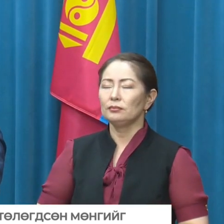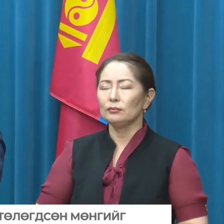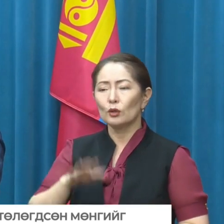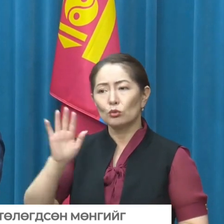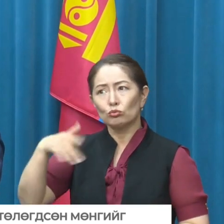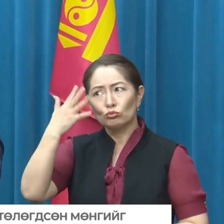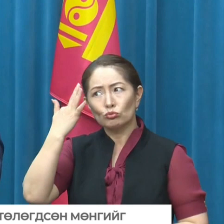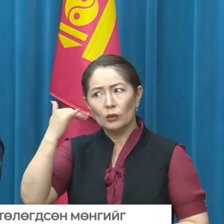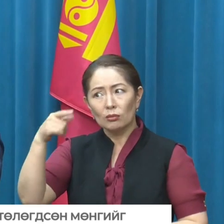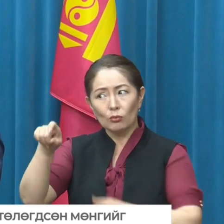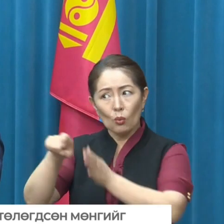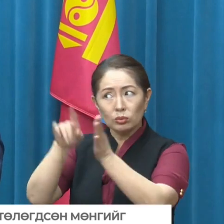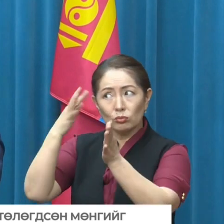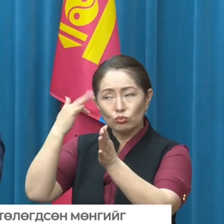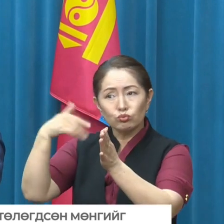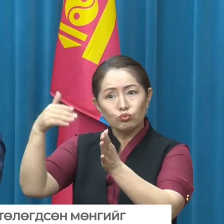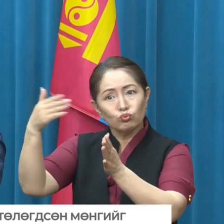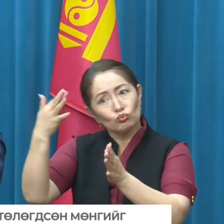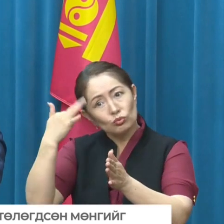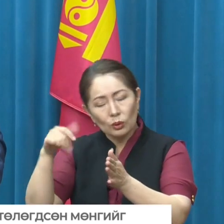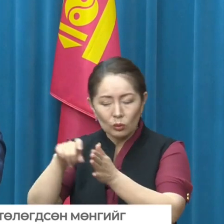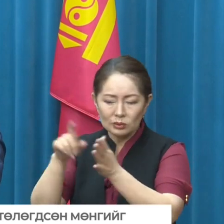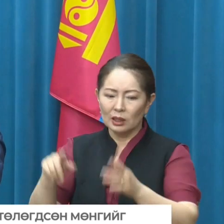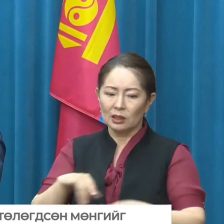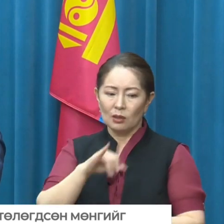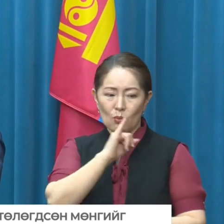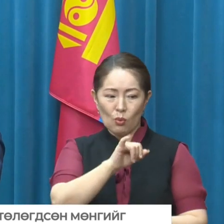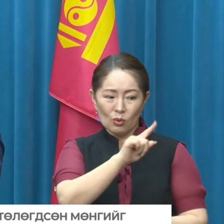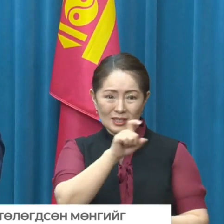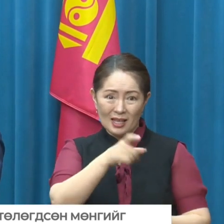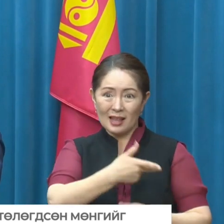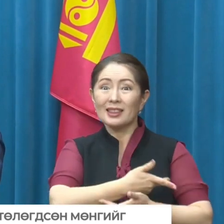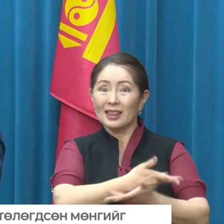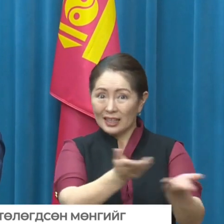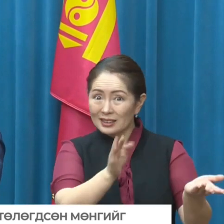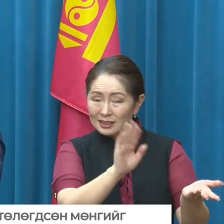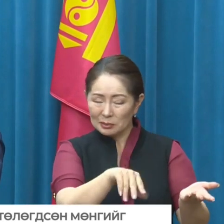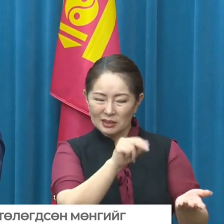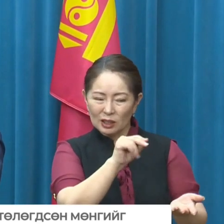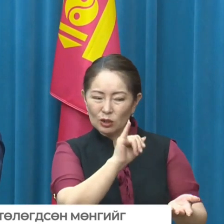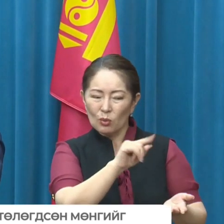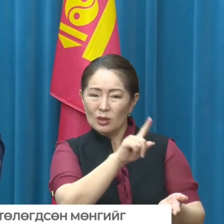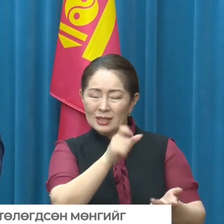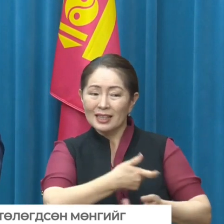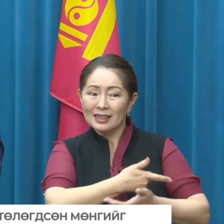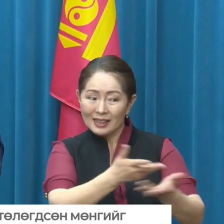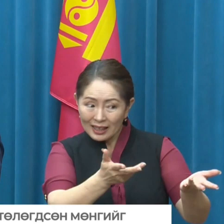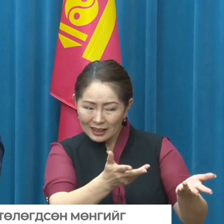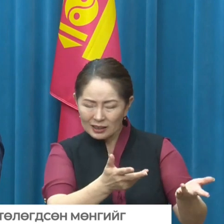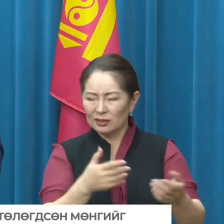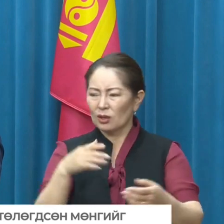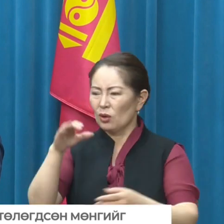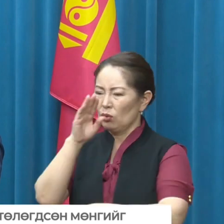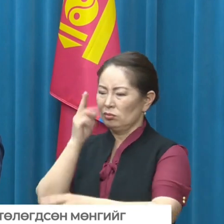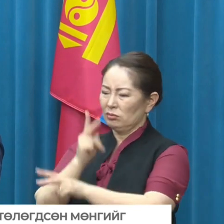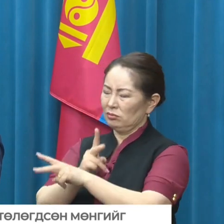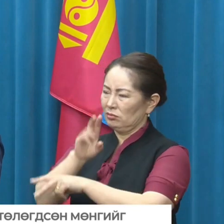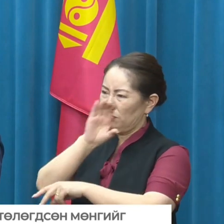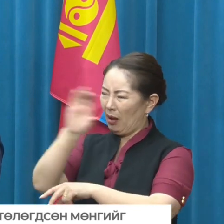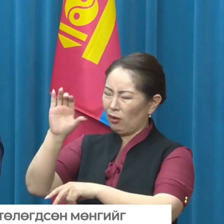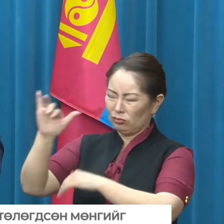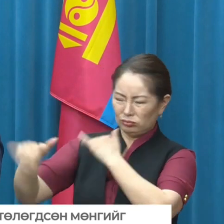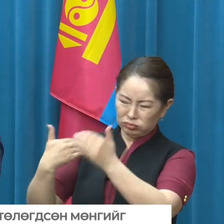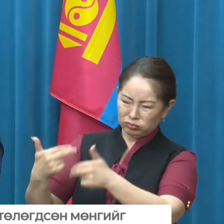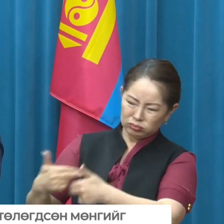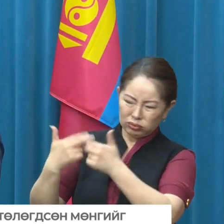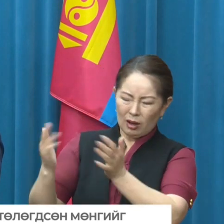ойрын хугацаанд энэ муу зээлүүдтэй, чанаргүй зээлүүдтэй ажиллахад энэ хуулийн байгууллагуудын оролцоо чухал байна. Хуулийн